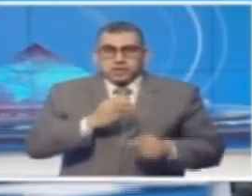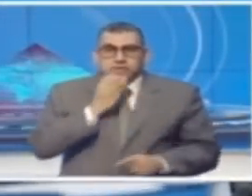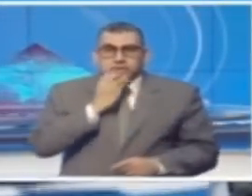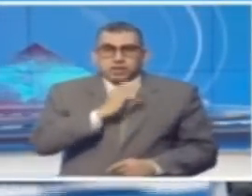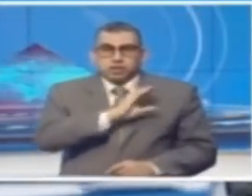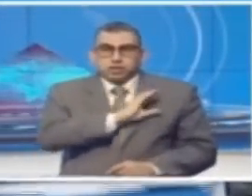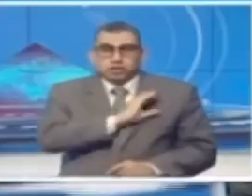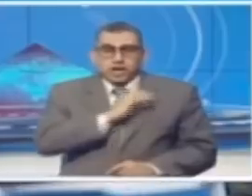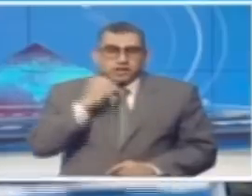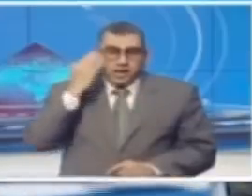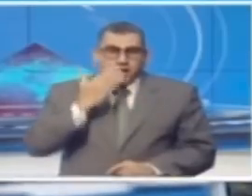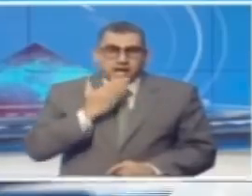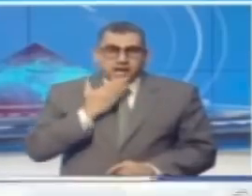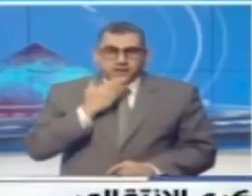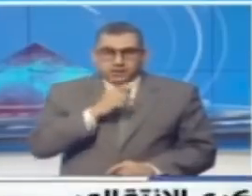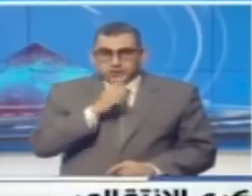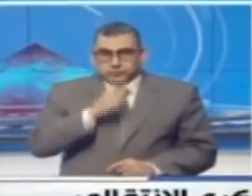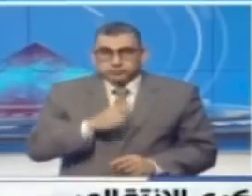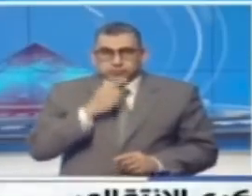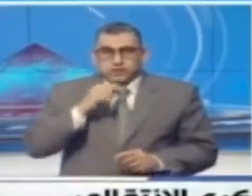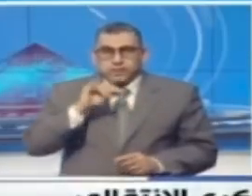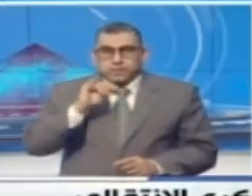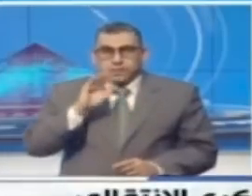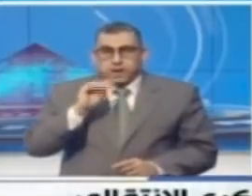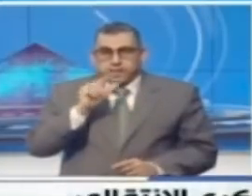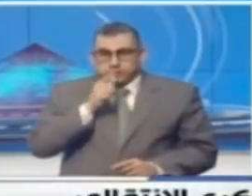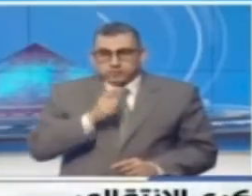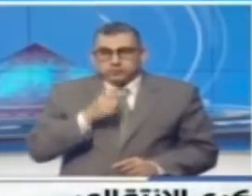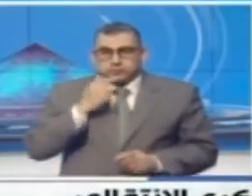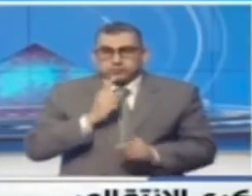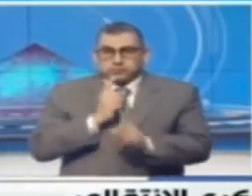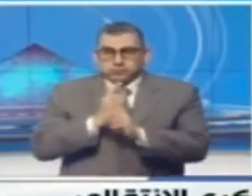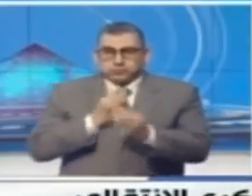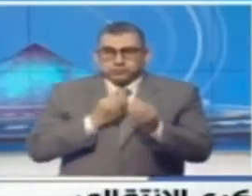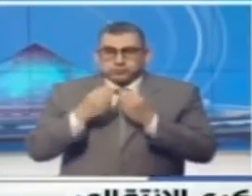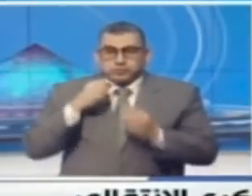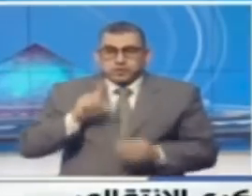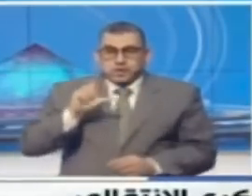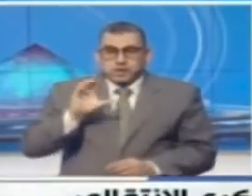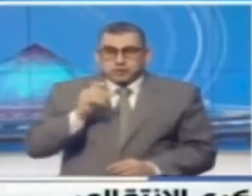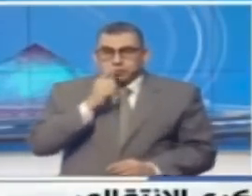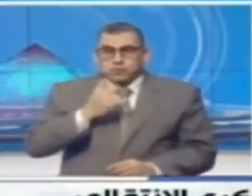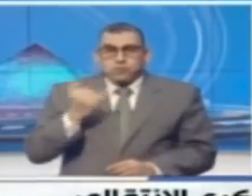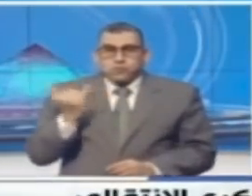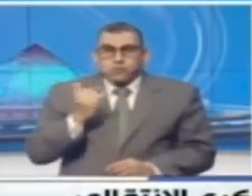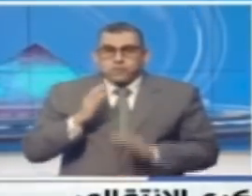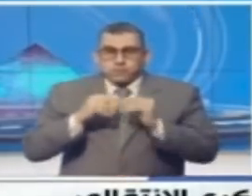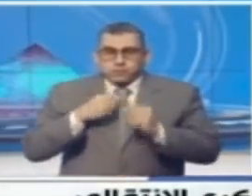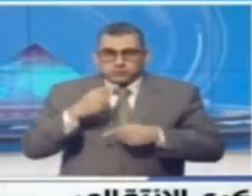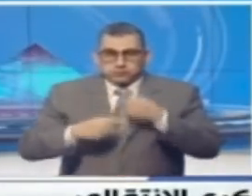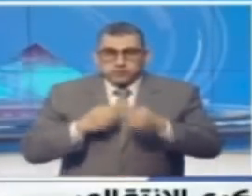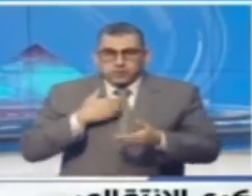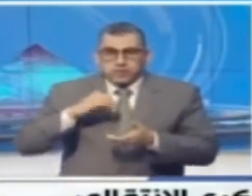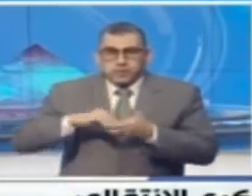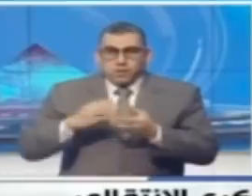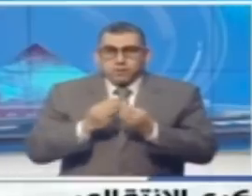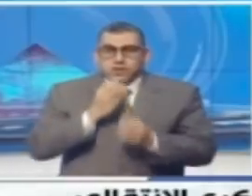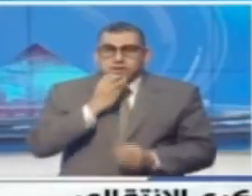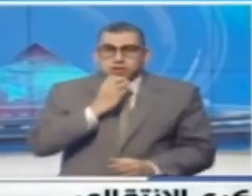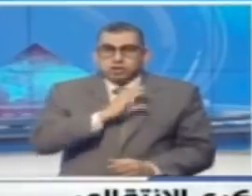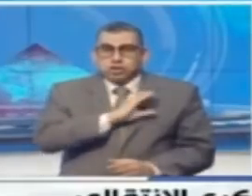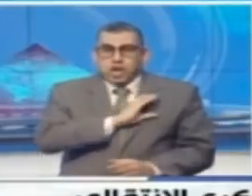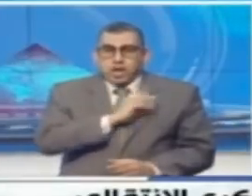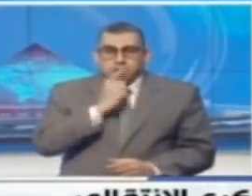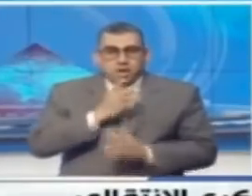الانتقالي لجمهورية تشاد محمد إدريس ديبي. وأكد الرئيس السيسي اهتمام مصر بمواصلة التعاون مع تشاد على